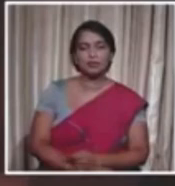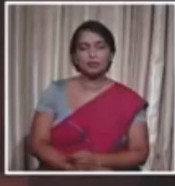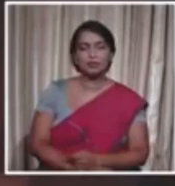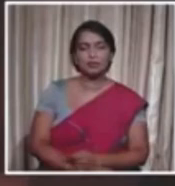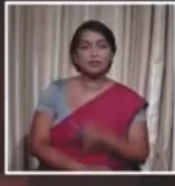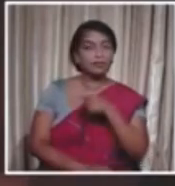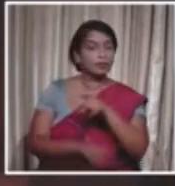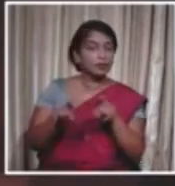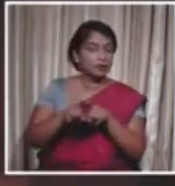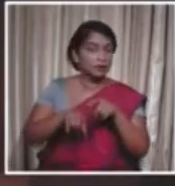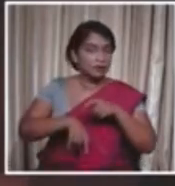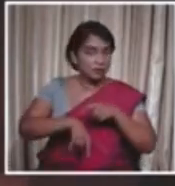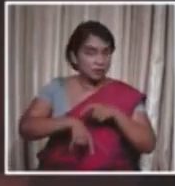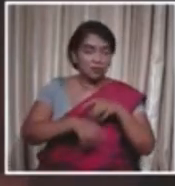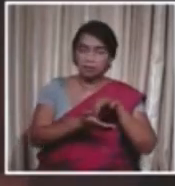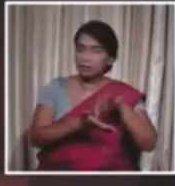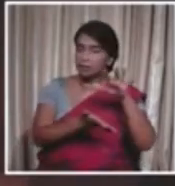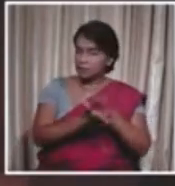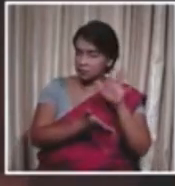මේ වගේ වෙලාවක් වෙන් කරගෙන